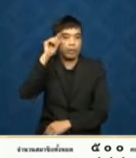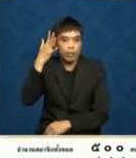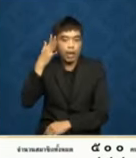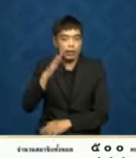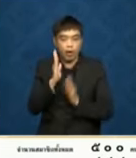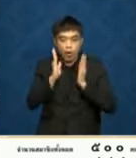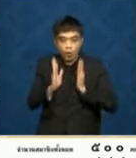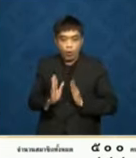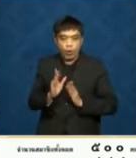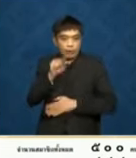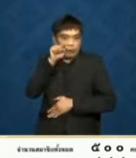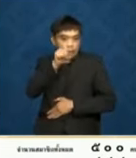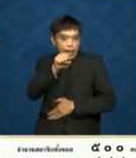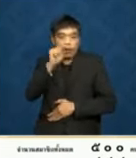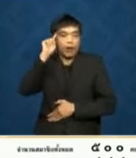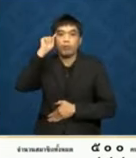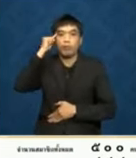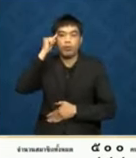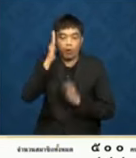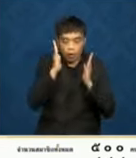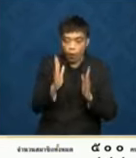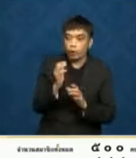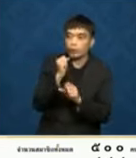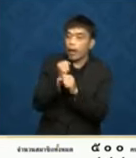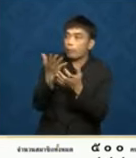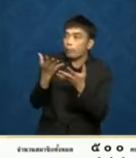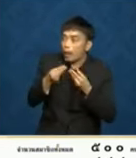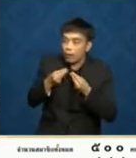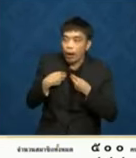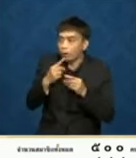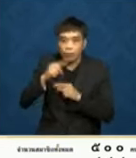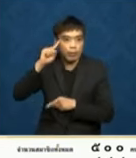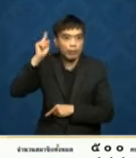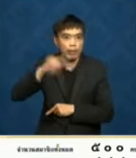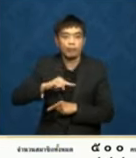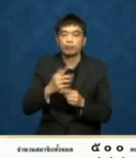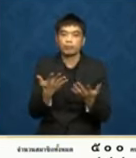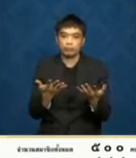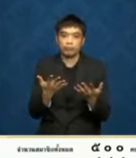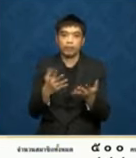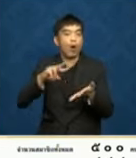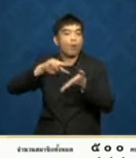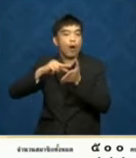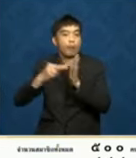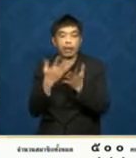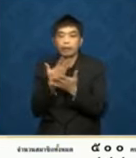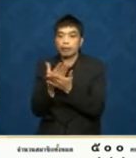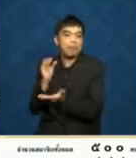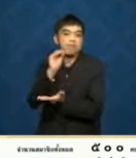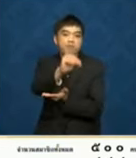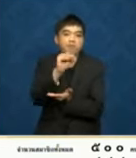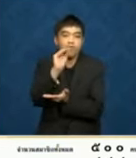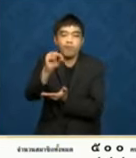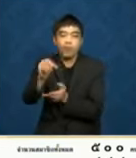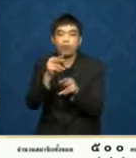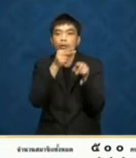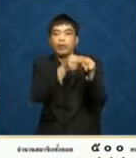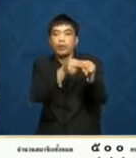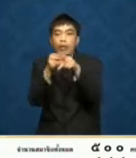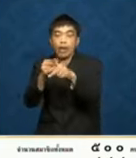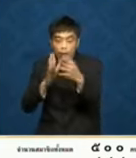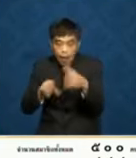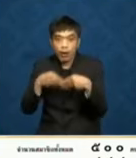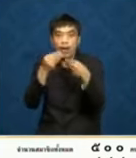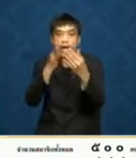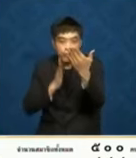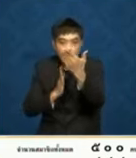ก็ไม่รู้เรื่อง คนทำก็ไปต่อไม่เป็นสุดท้าย เอาจะโยนงบปมาณลงไปและหวังวามจะประสบความส